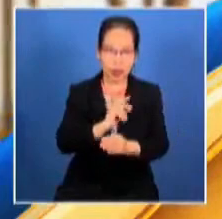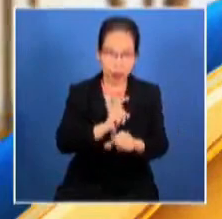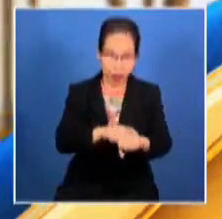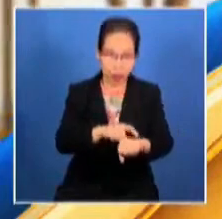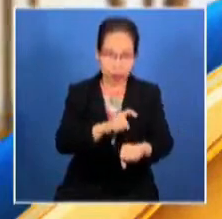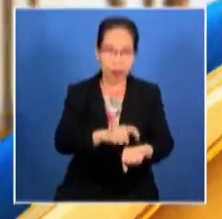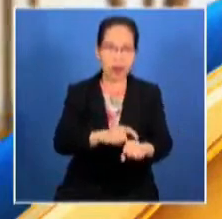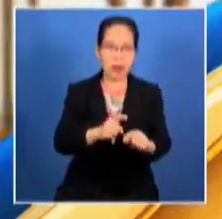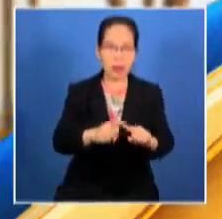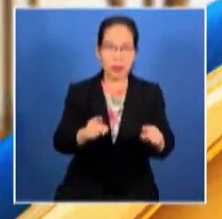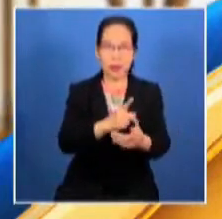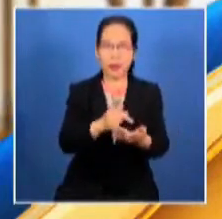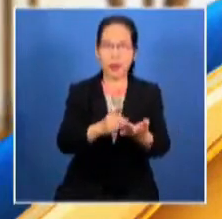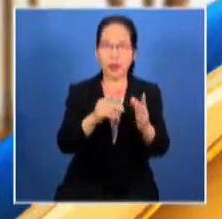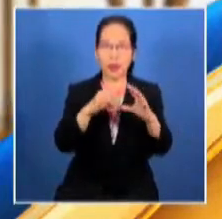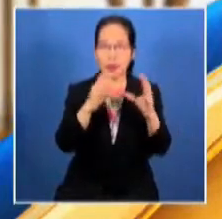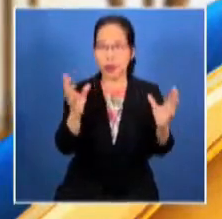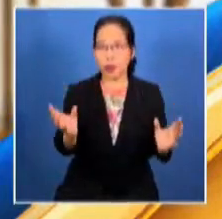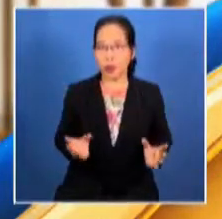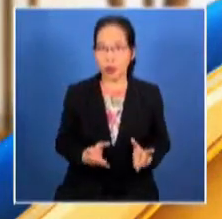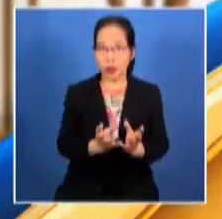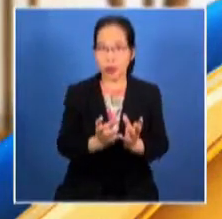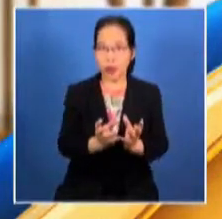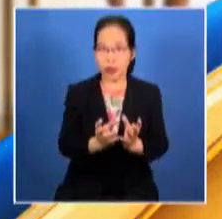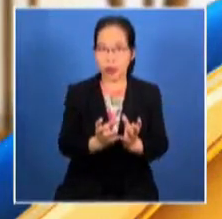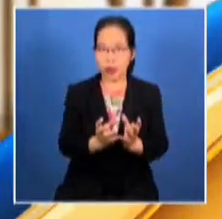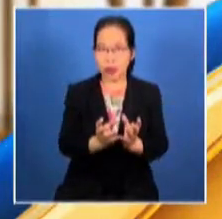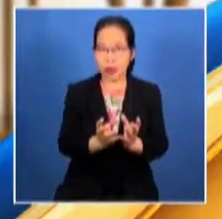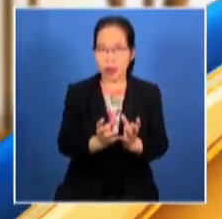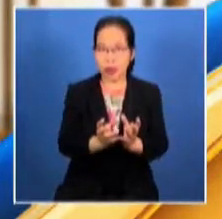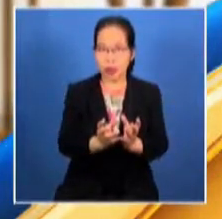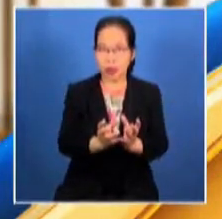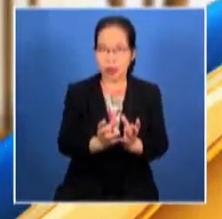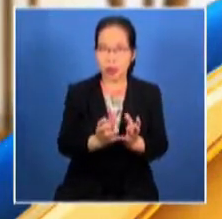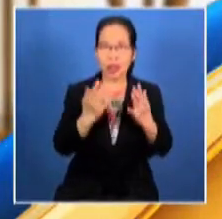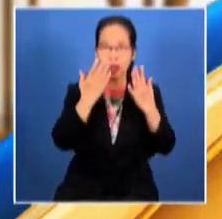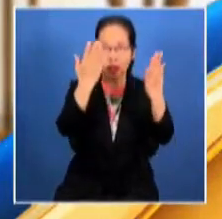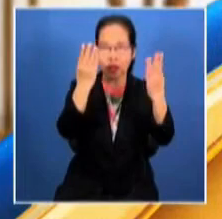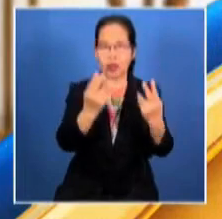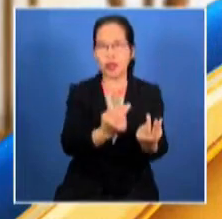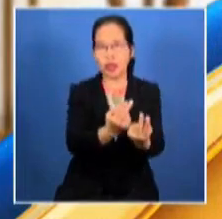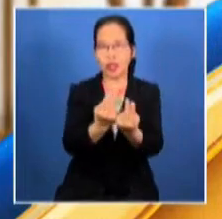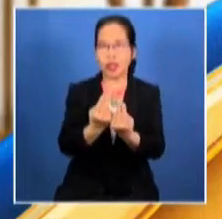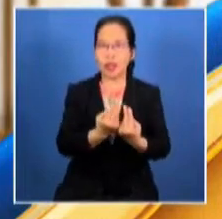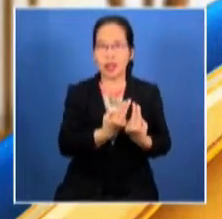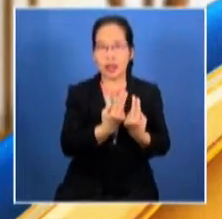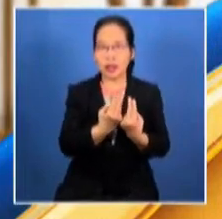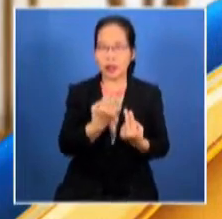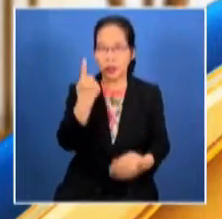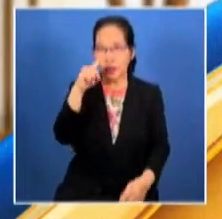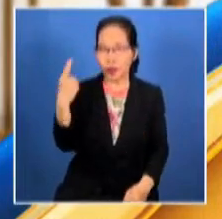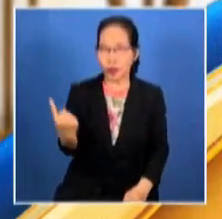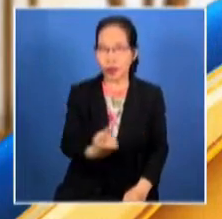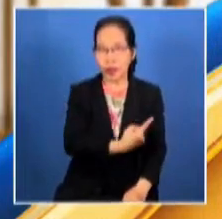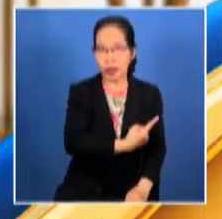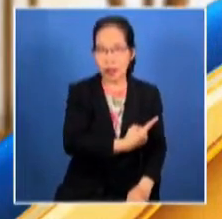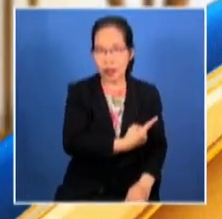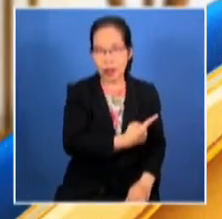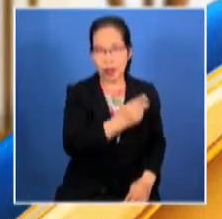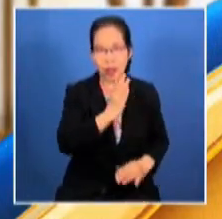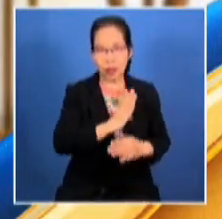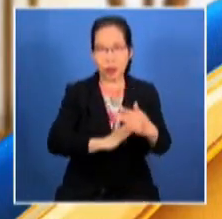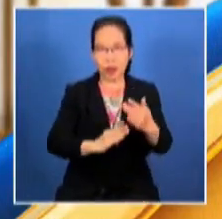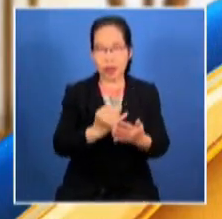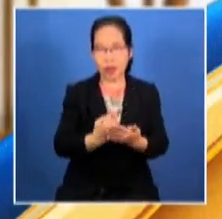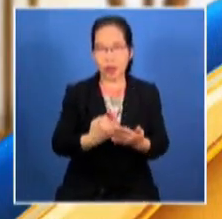ng daigdig. Maraming salamat sa inyo pong patuloy na pakikipagkaisa upang tayo po ay maging maliit na kasangkapan